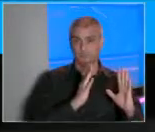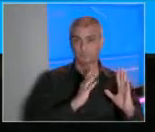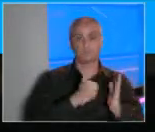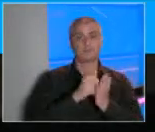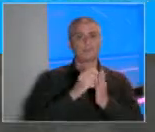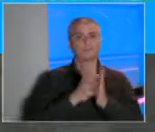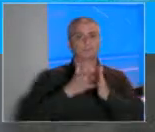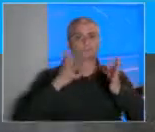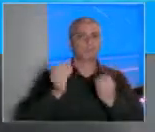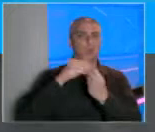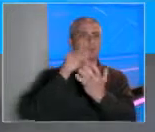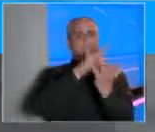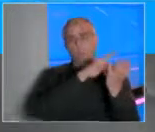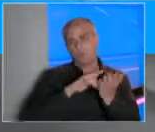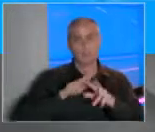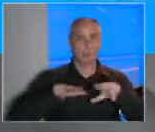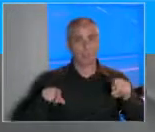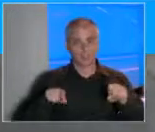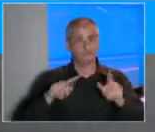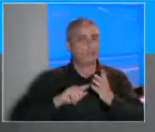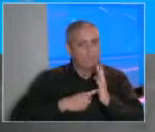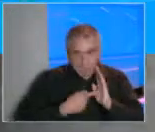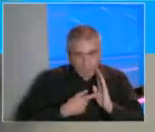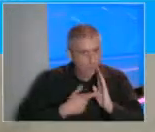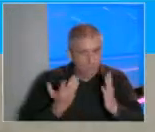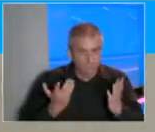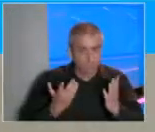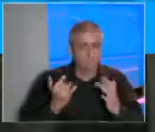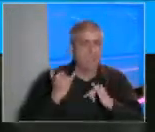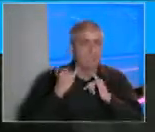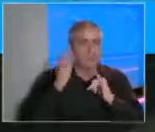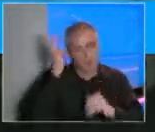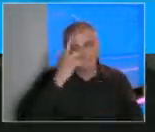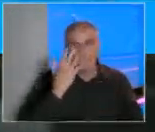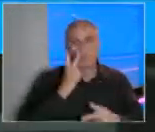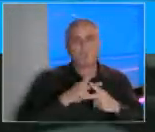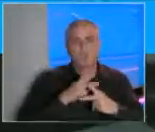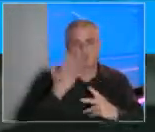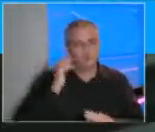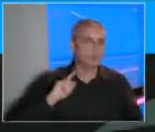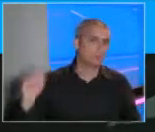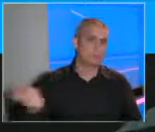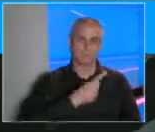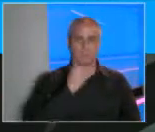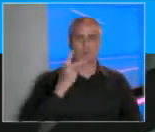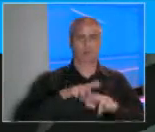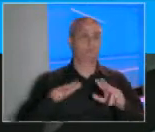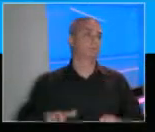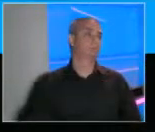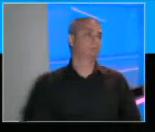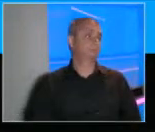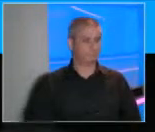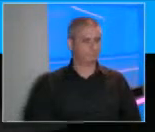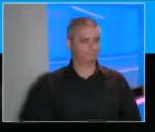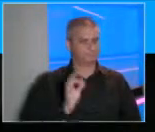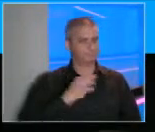ובהמשך ירחיבו את זה למקומות נוספים בארץ, שהמטרה היא למעשה להבין כמה חולים היו בכל הארץ בתקופה הזאת. אורי שחם,